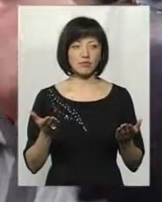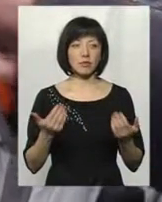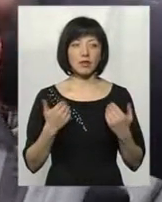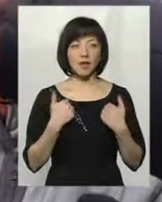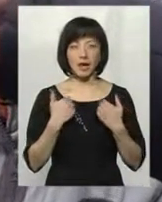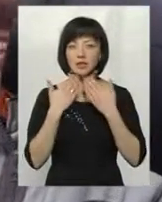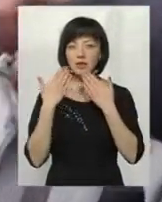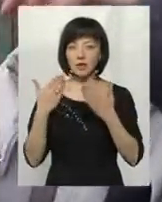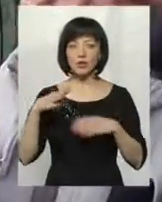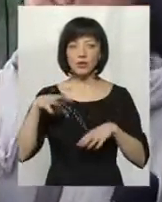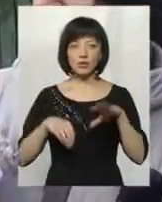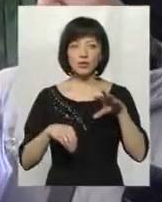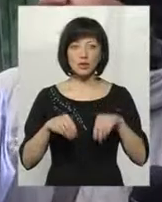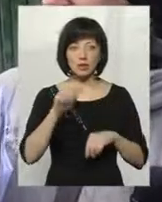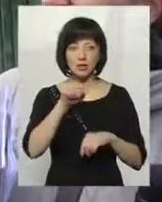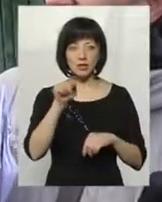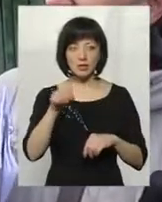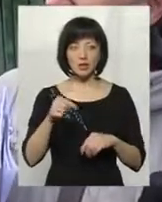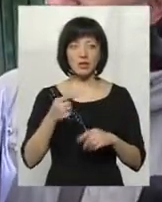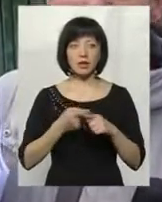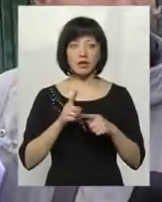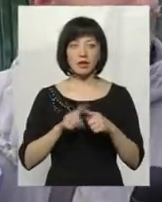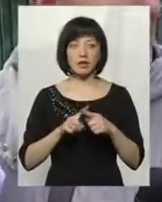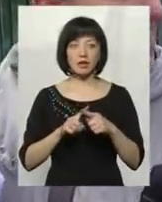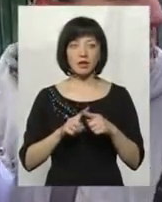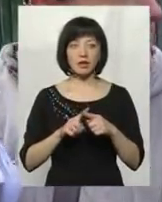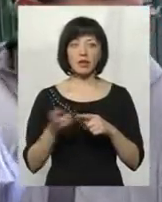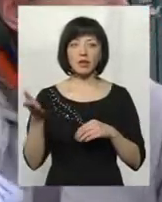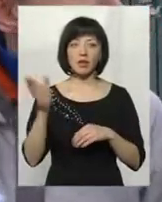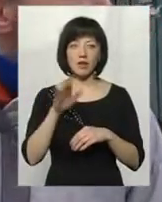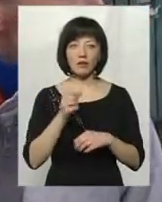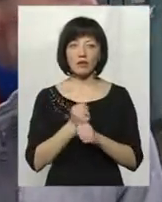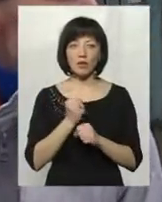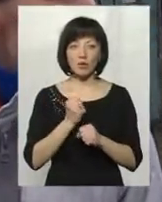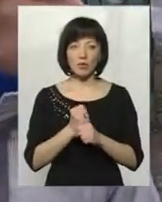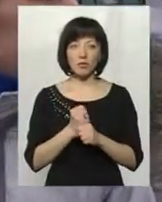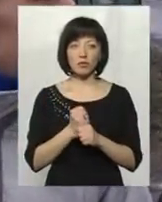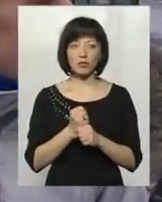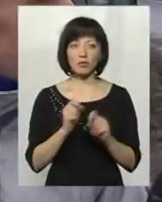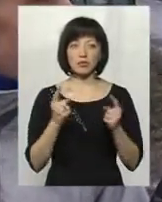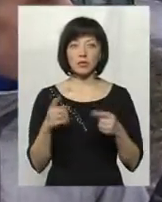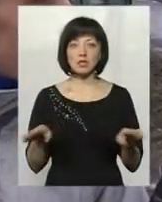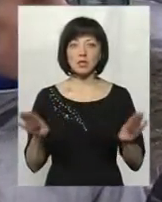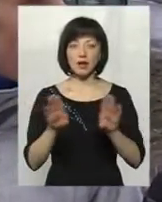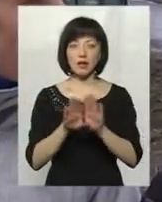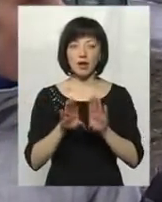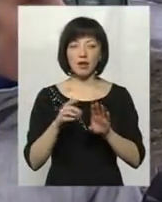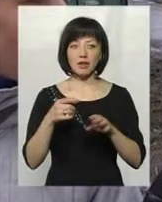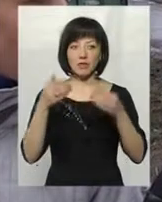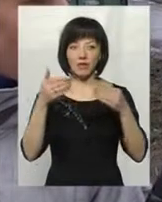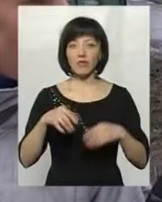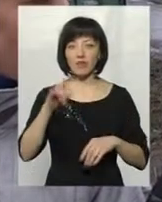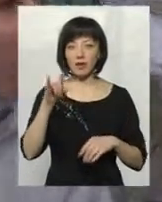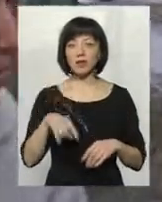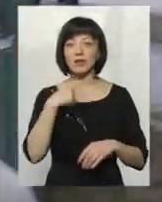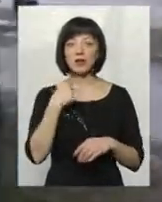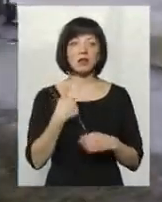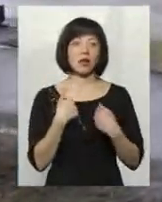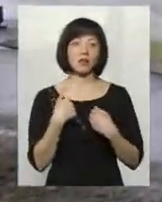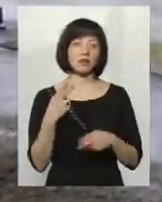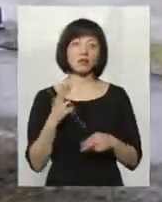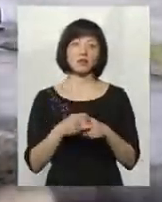звертався до сусідів сусідніх з цієї сторони. Ага. Давайте, мов, щось зробимо, тому що закривають мені вікна. Люди що сказали, нам не